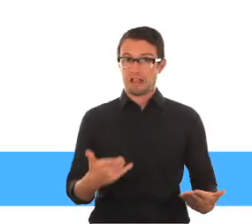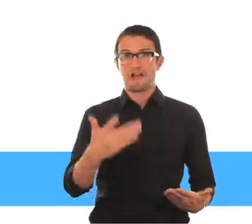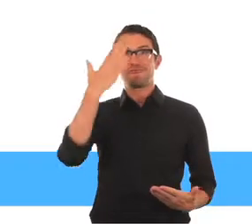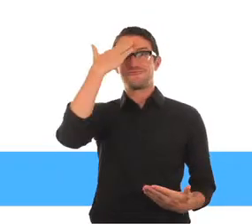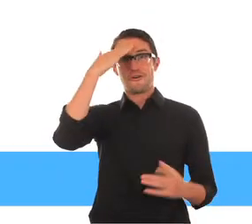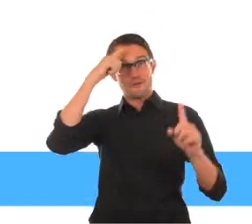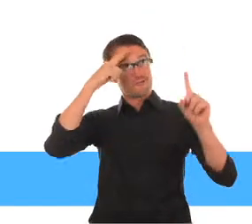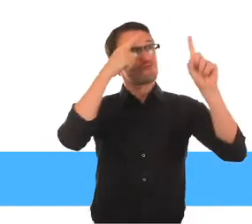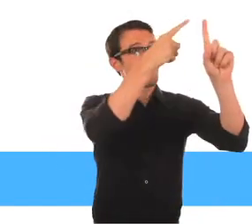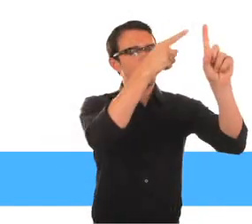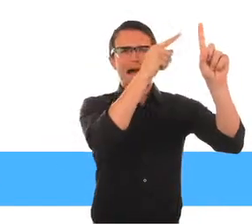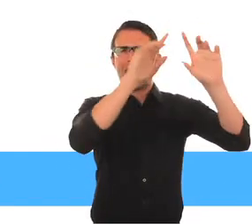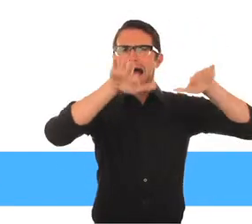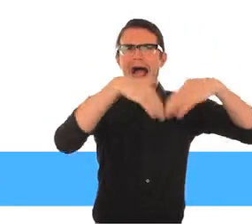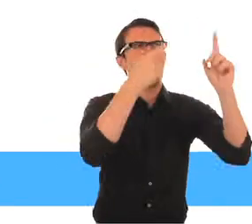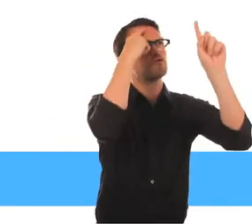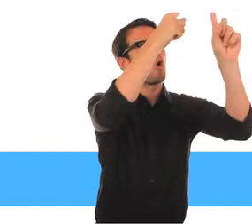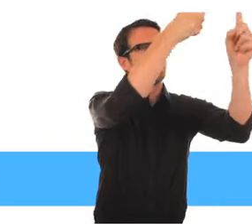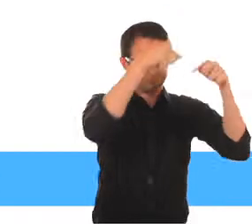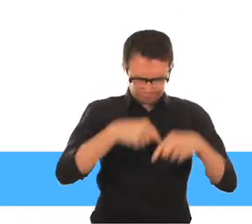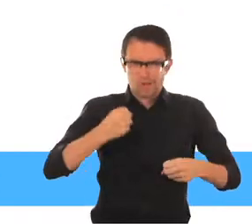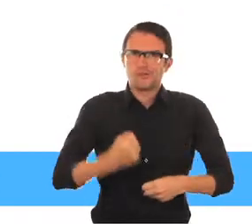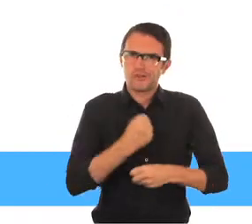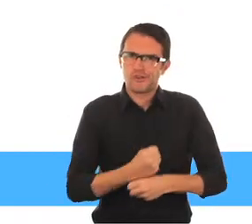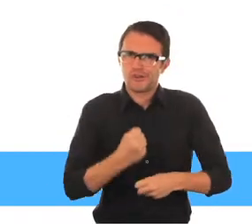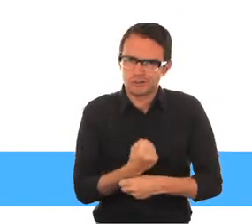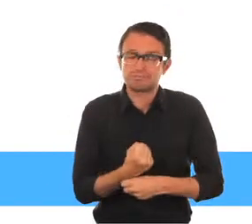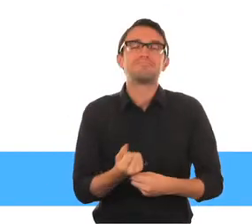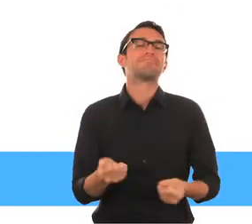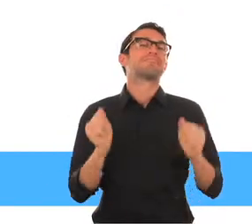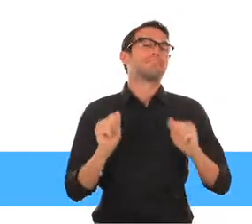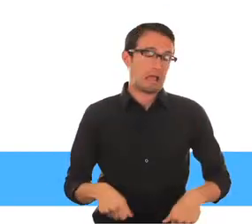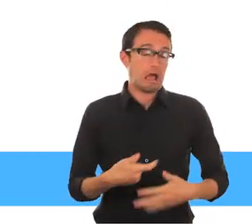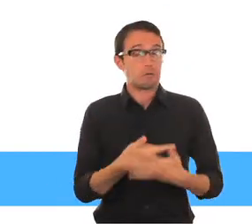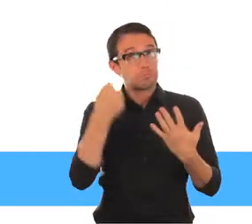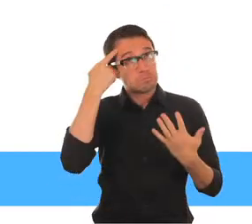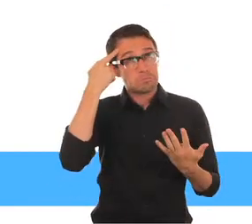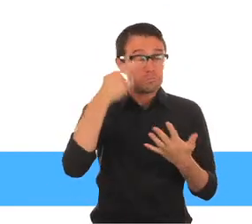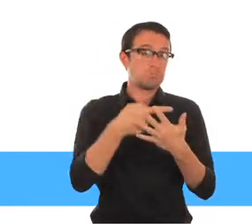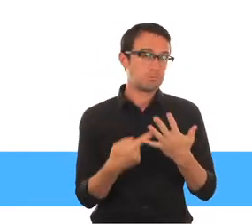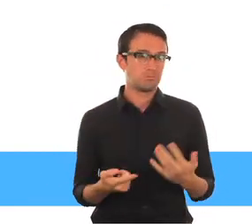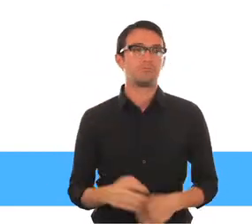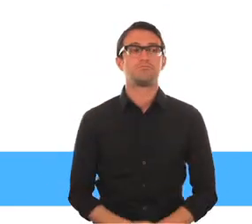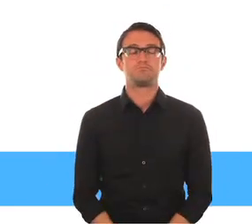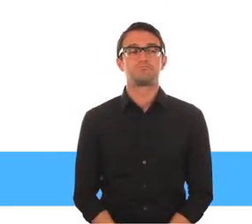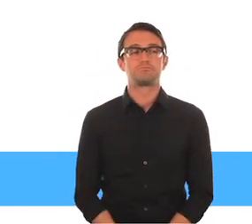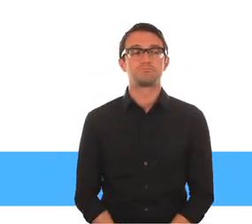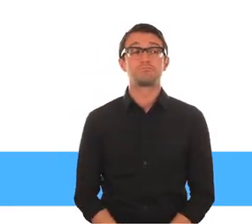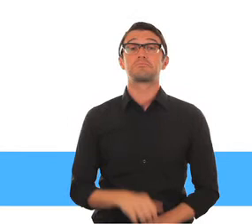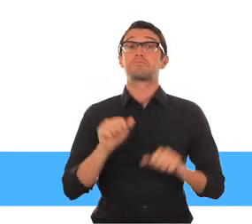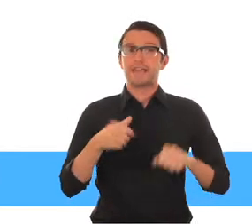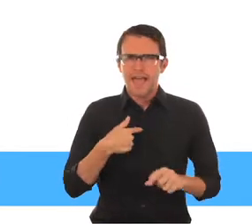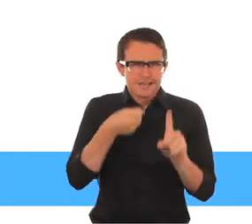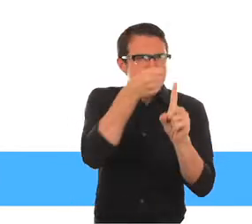Maintenant que nous savons ce que nous voulons accomplir, parlons de là où nous pouvons commencer à prendre des mesures immédiates. Nous pouvons défendre